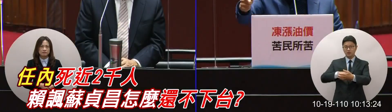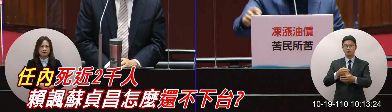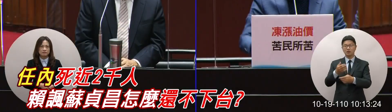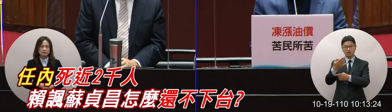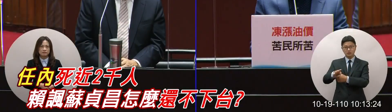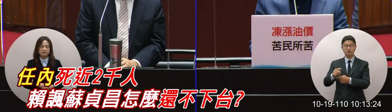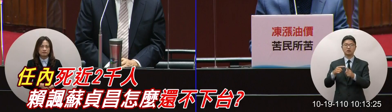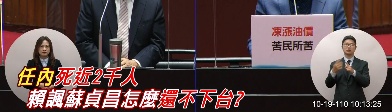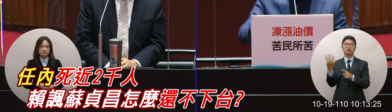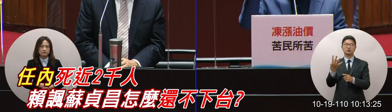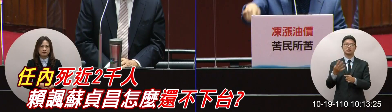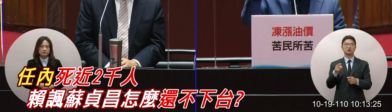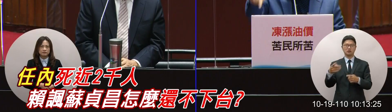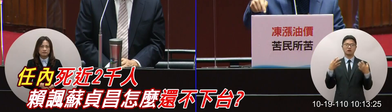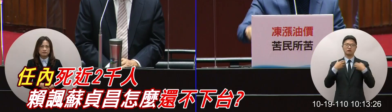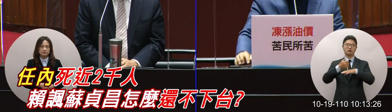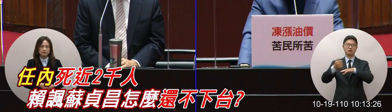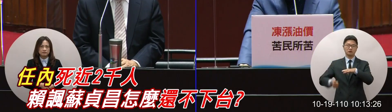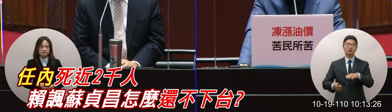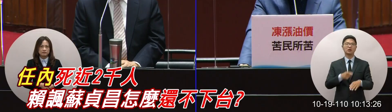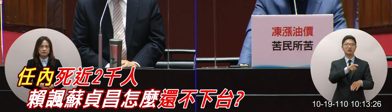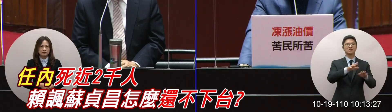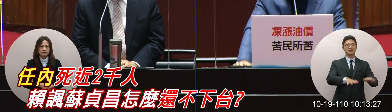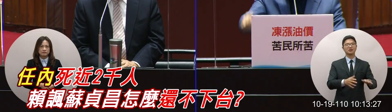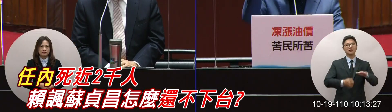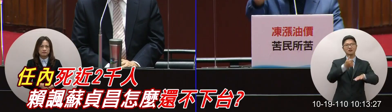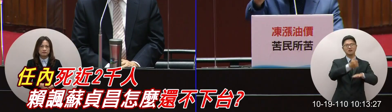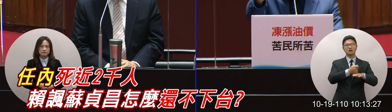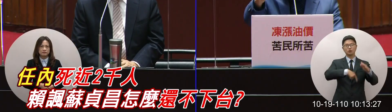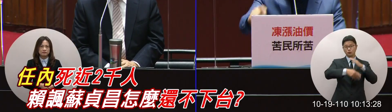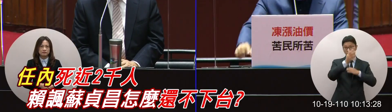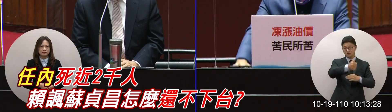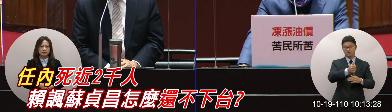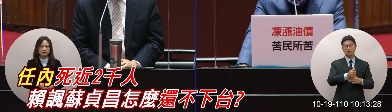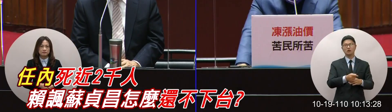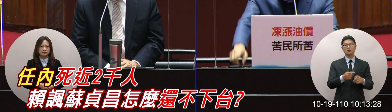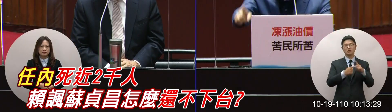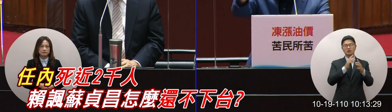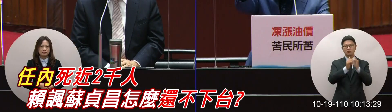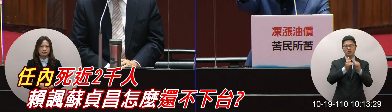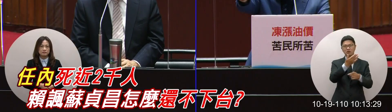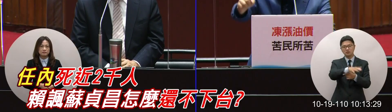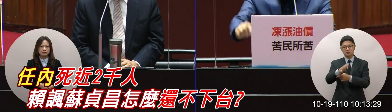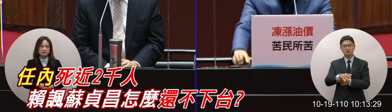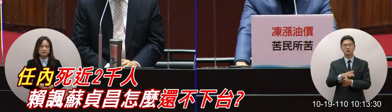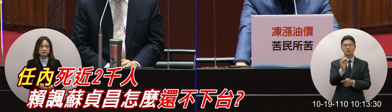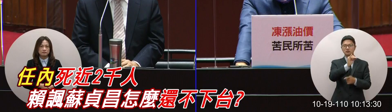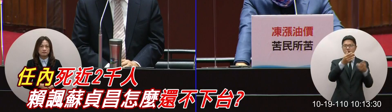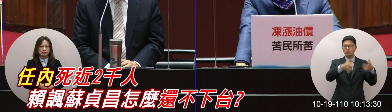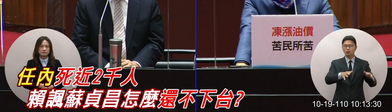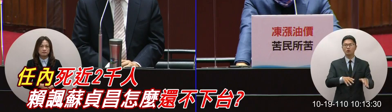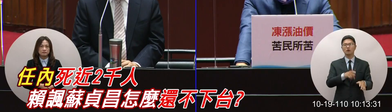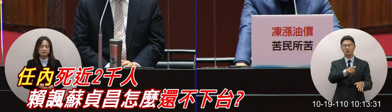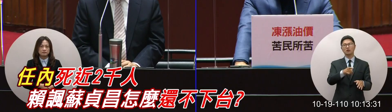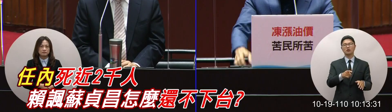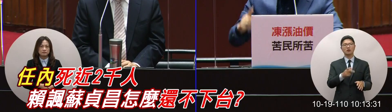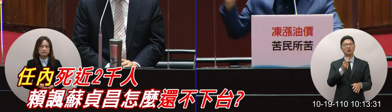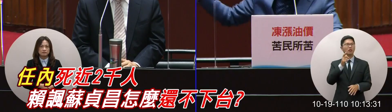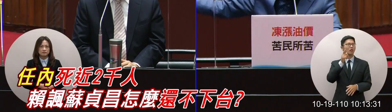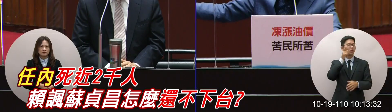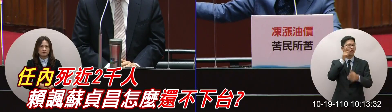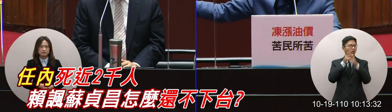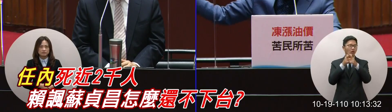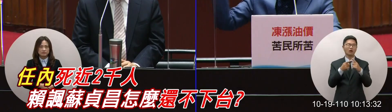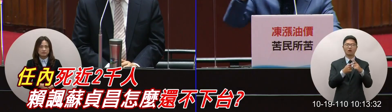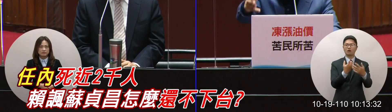1800多条人命，你继续赖在这里，让老百姓瞧不起你。院长，我跟你讲，你看